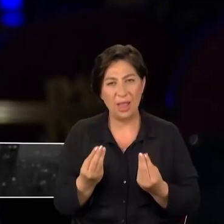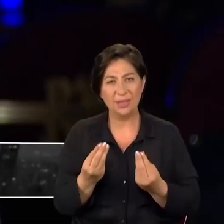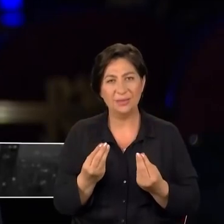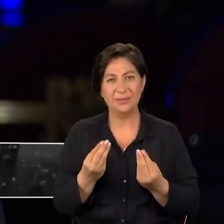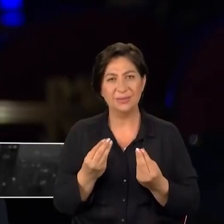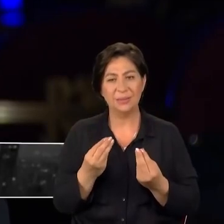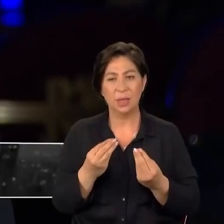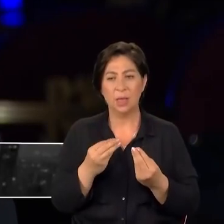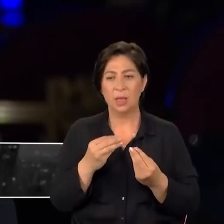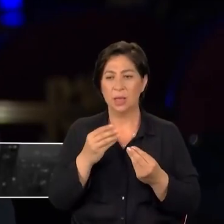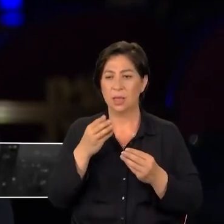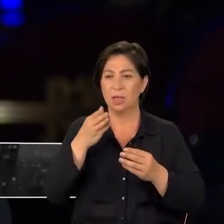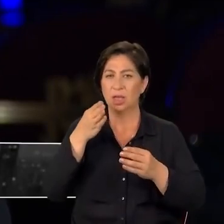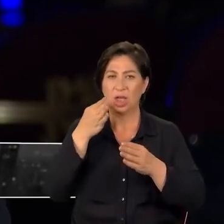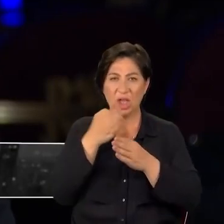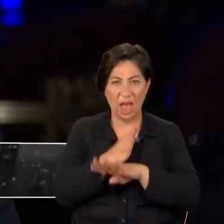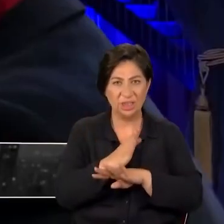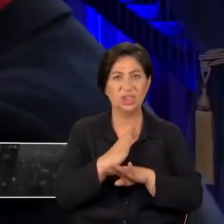bulunduğumuz realitenin